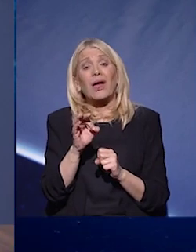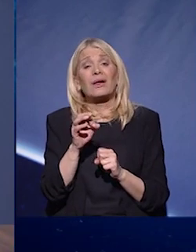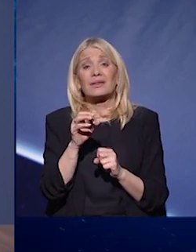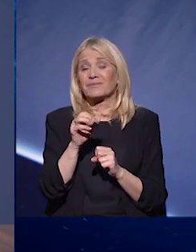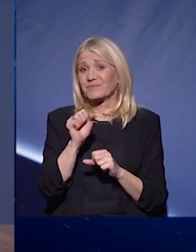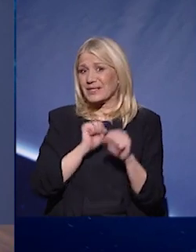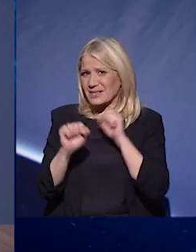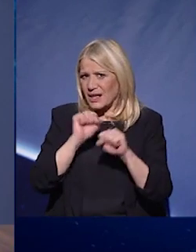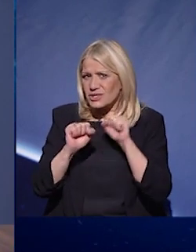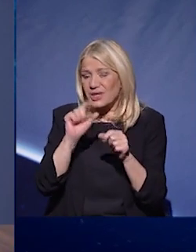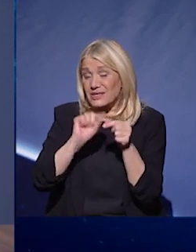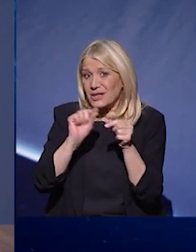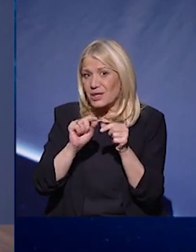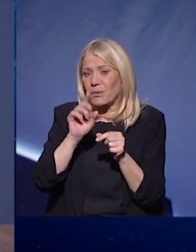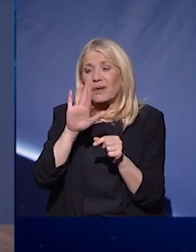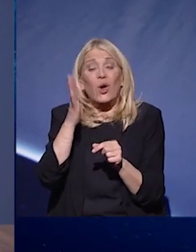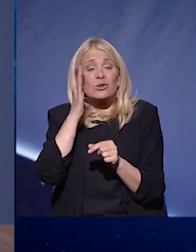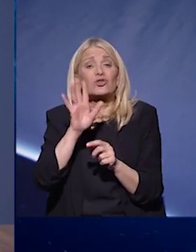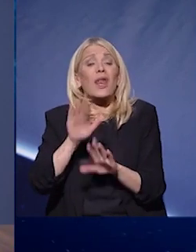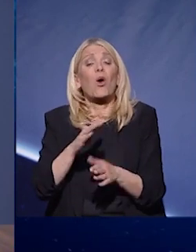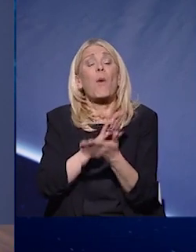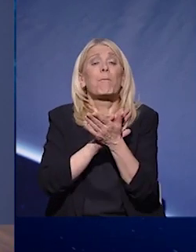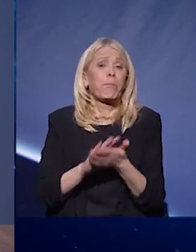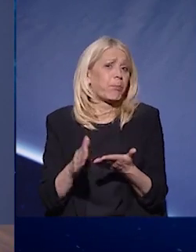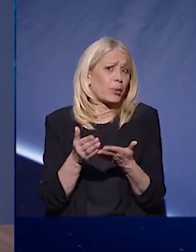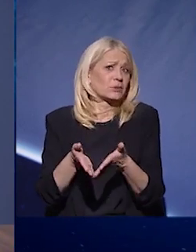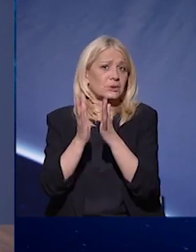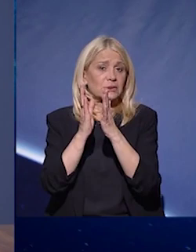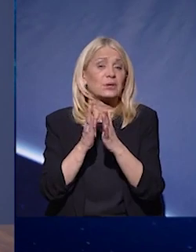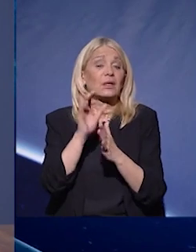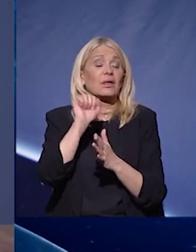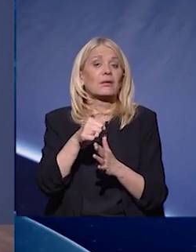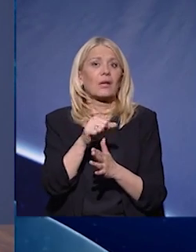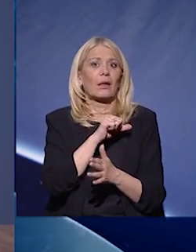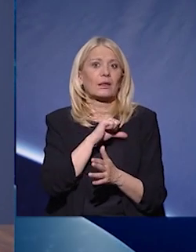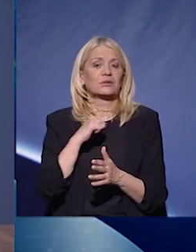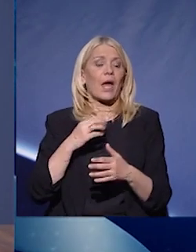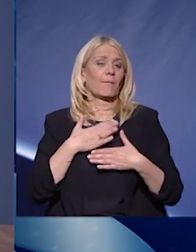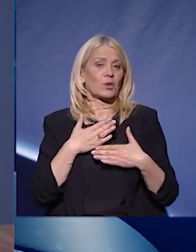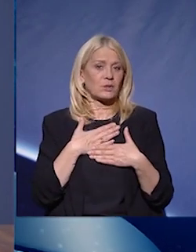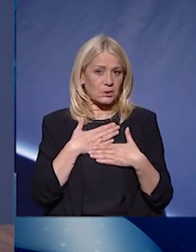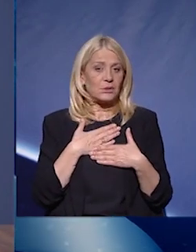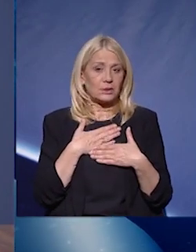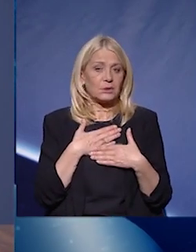zaštitite iako ne sluša, nego da ga pustite da samog sebe